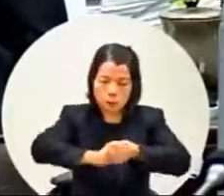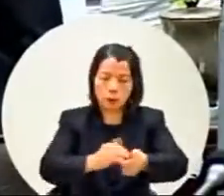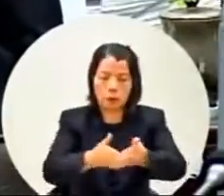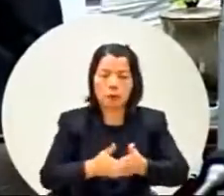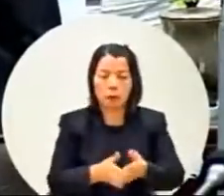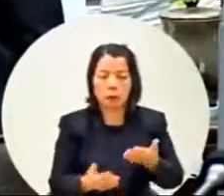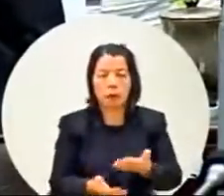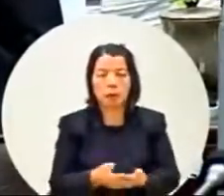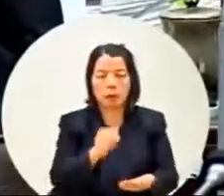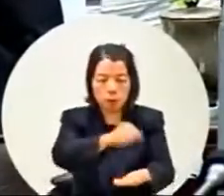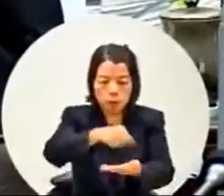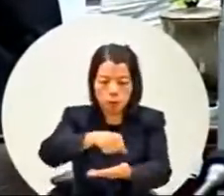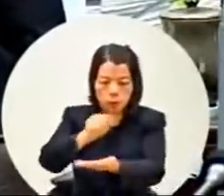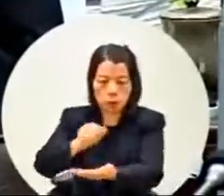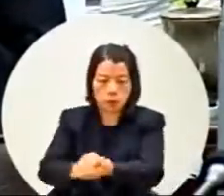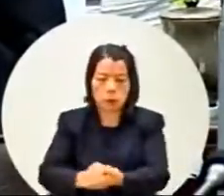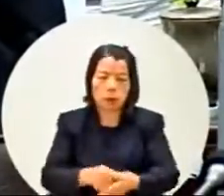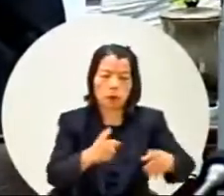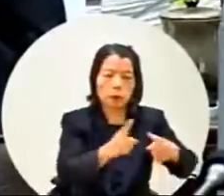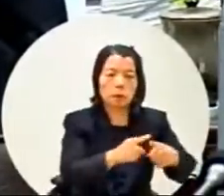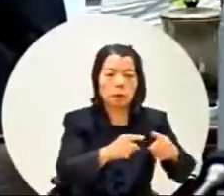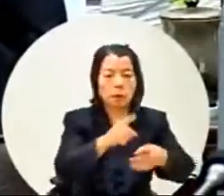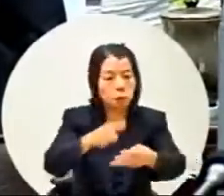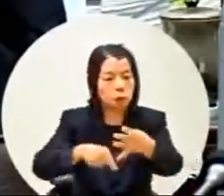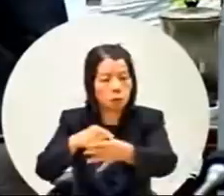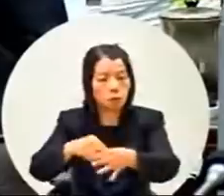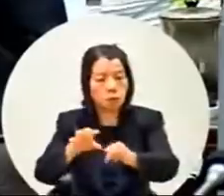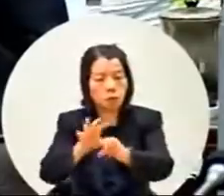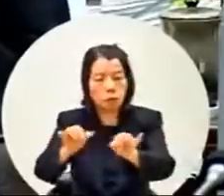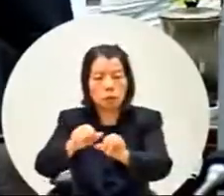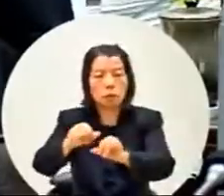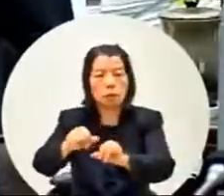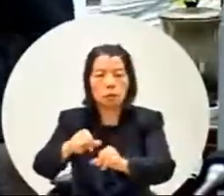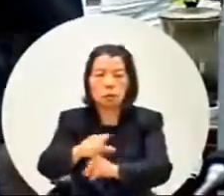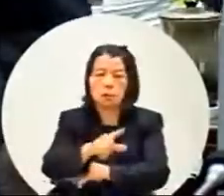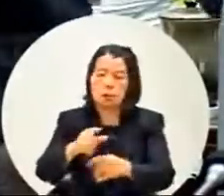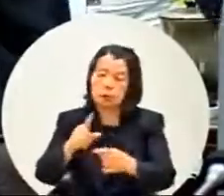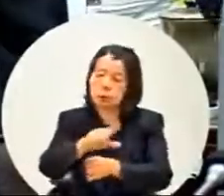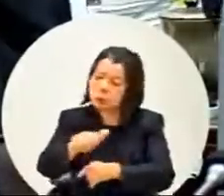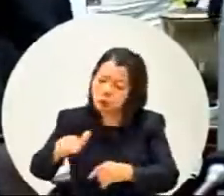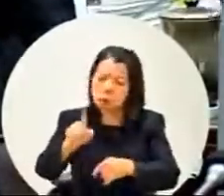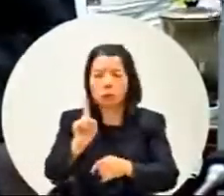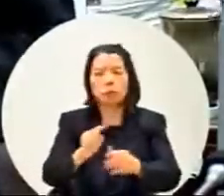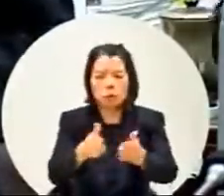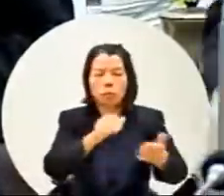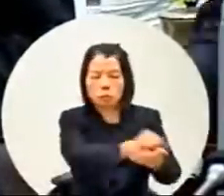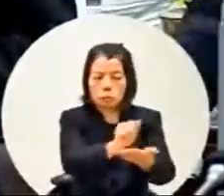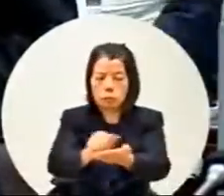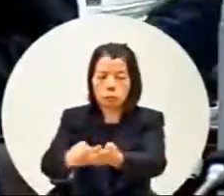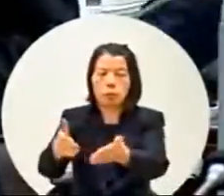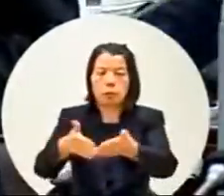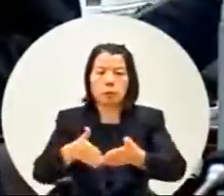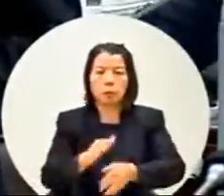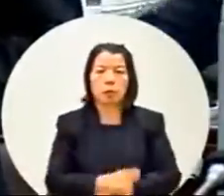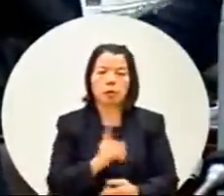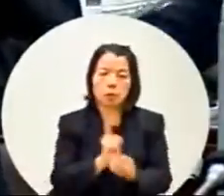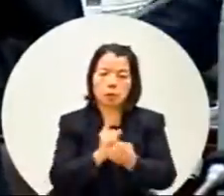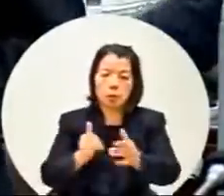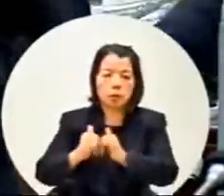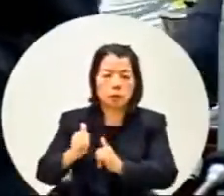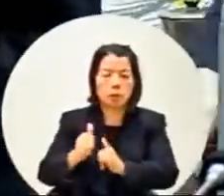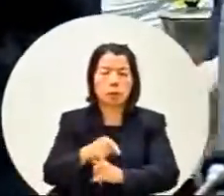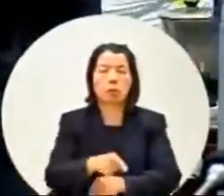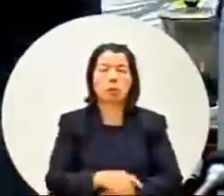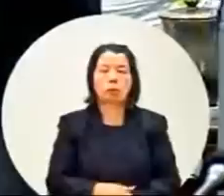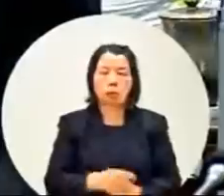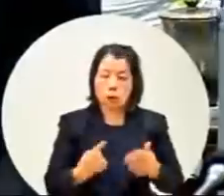包括人事实地物，都应该要记载啊。所以他这个接触是对于社会的关系， 所以你认